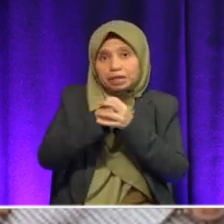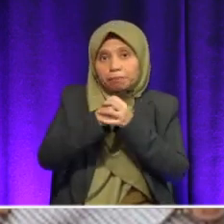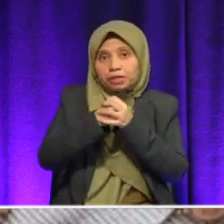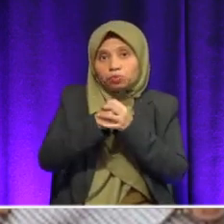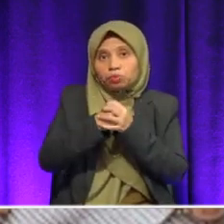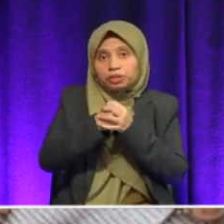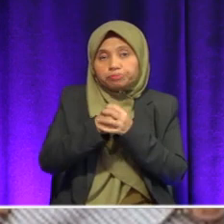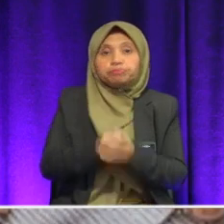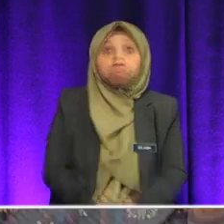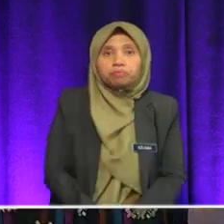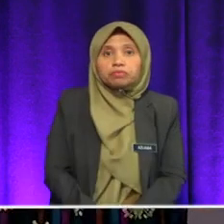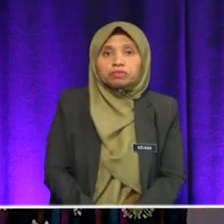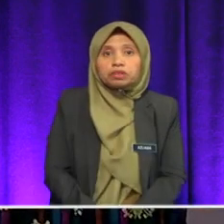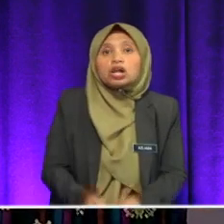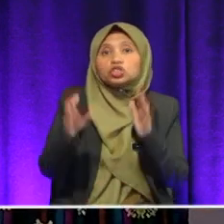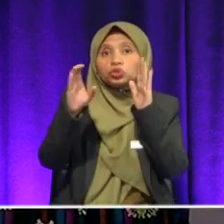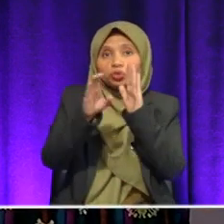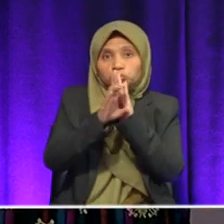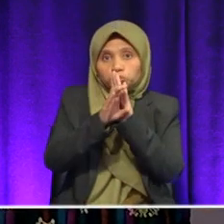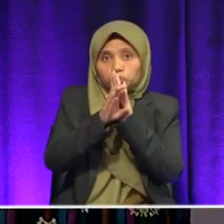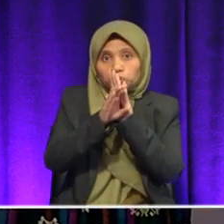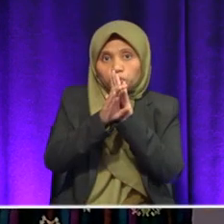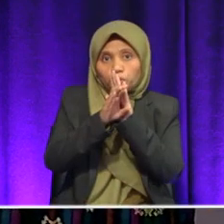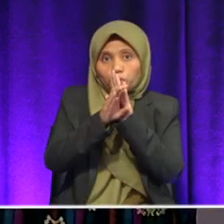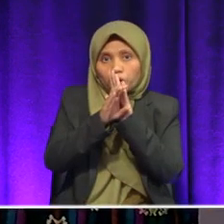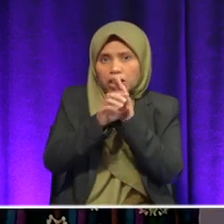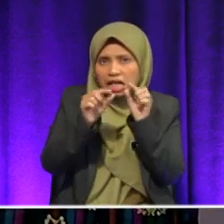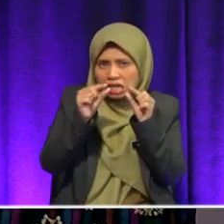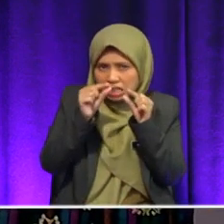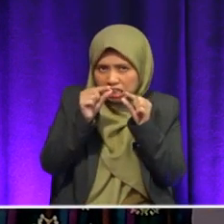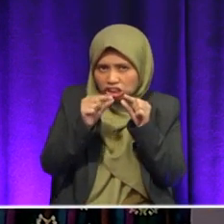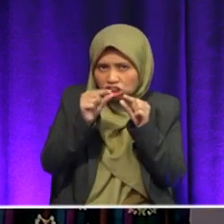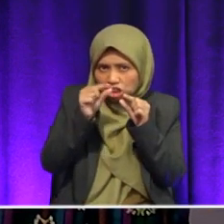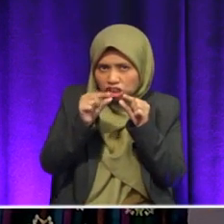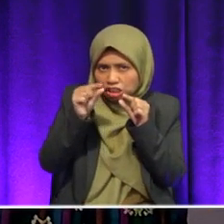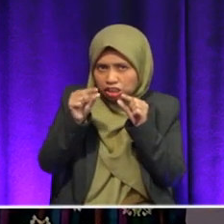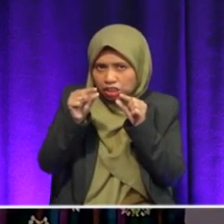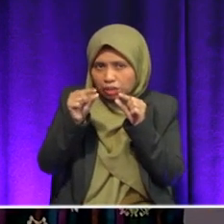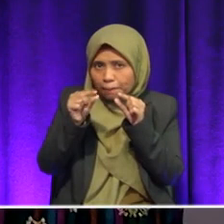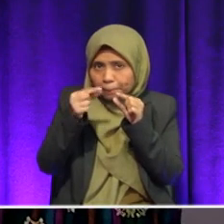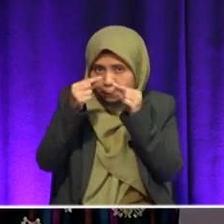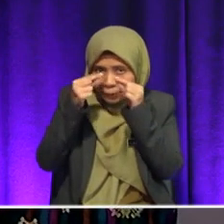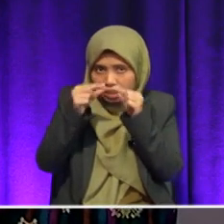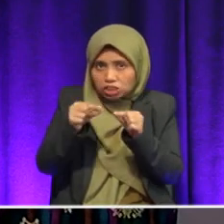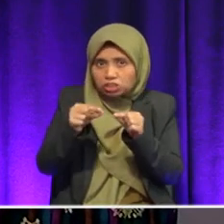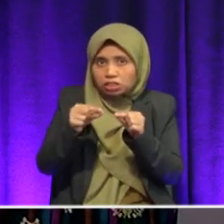seterusnya contoh perincian fashion bagaimana kita membuat